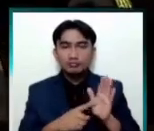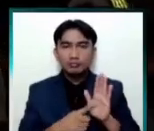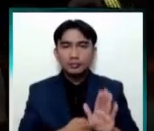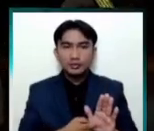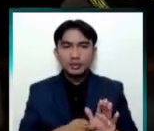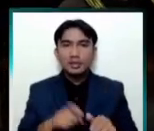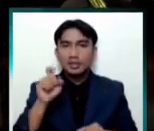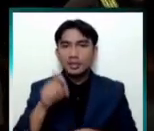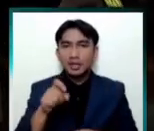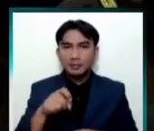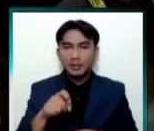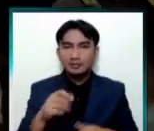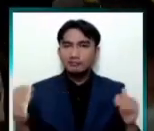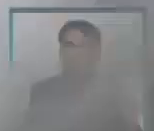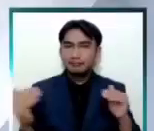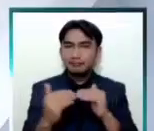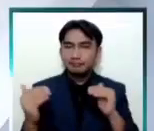kailangan pantayan natin yun.